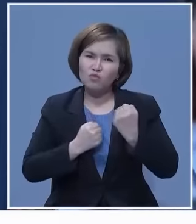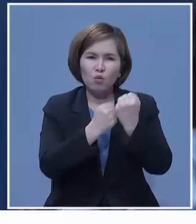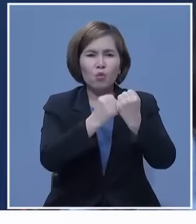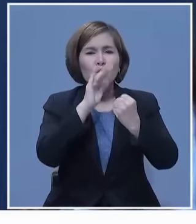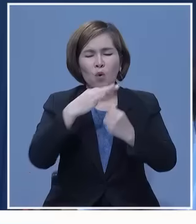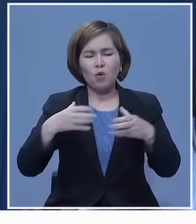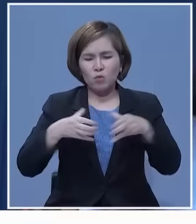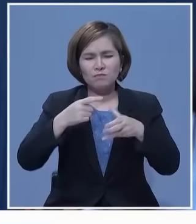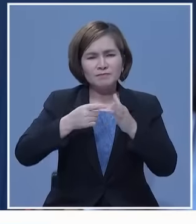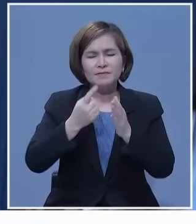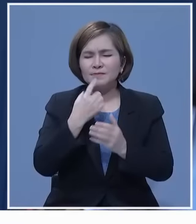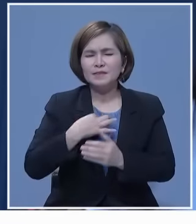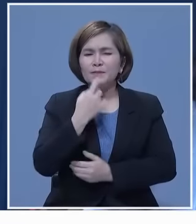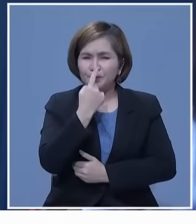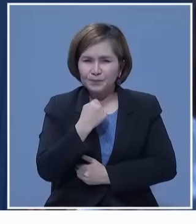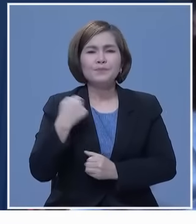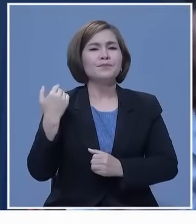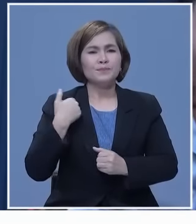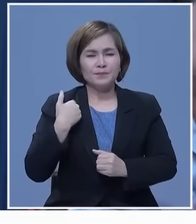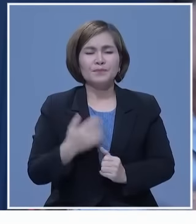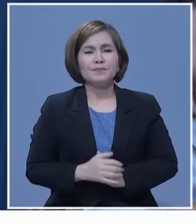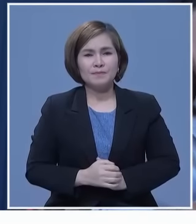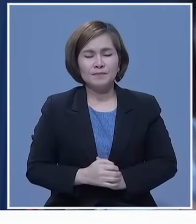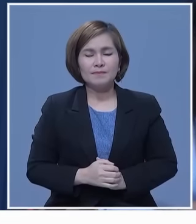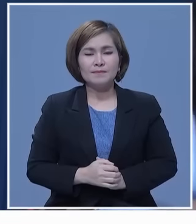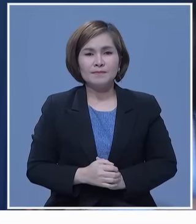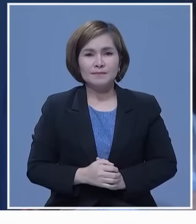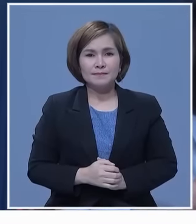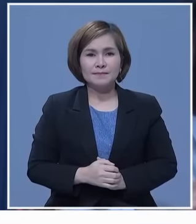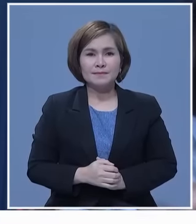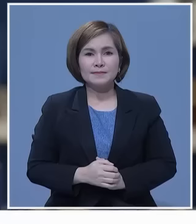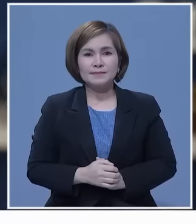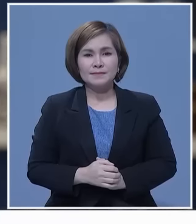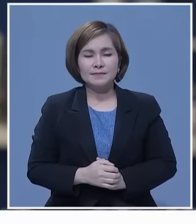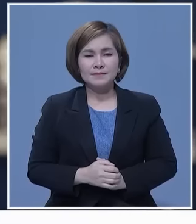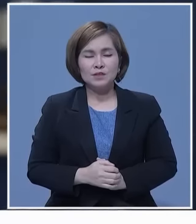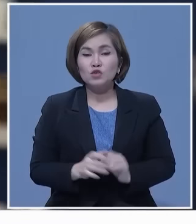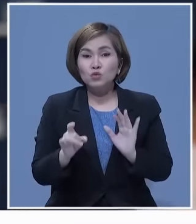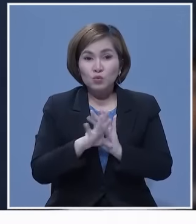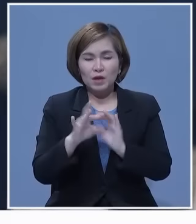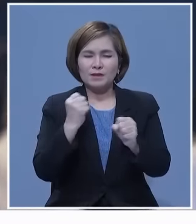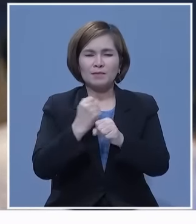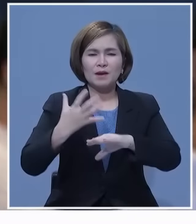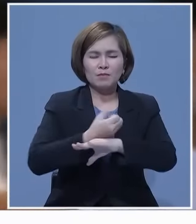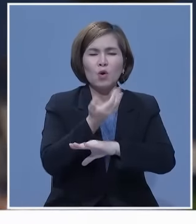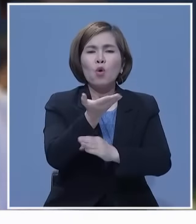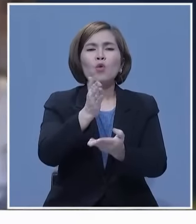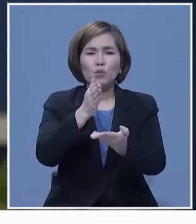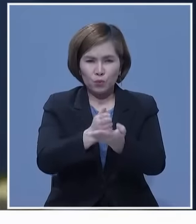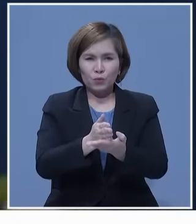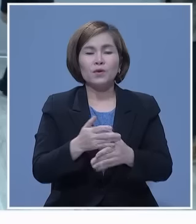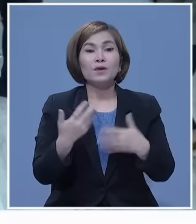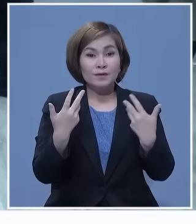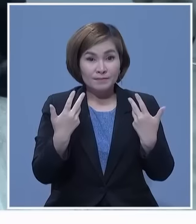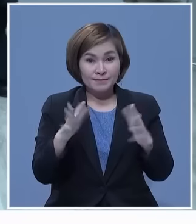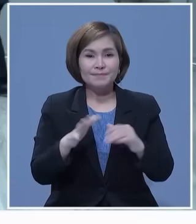เสื้อแดงเองก็เจ็บช้ำมาเหมือนกันได้ใจเหมือนกันนะณตอนนั้นเออเพราะว่าหลังจากที่ยุติบทบาททางการเมืองเนี่ยปรากฏว่าคุณเต้น